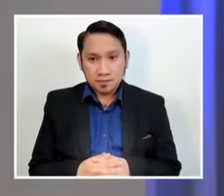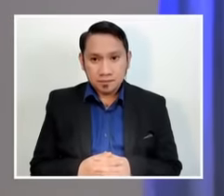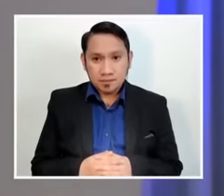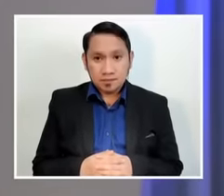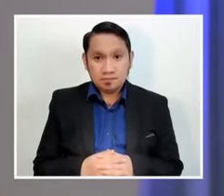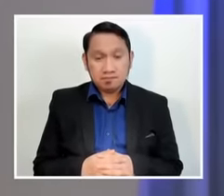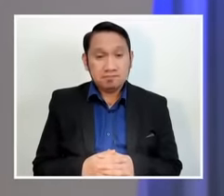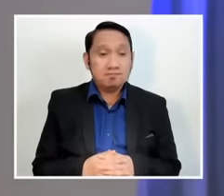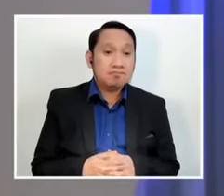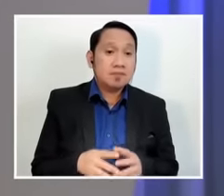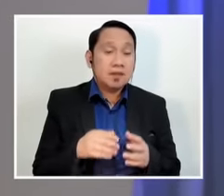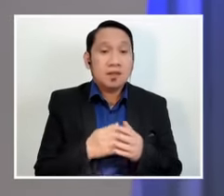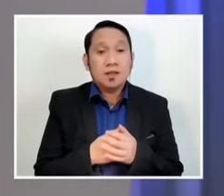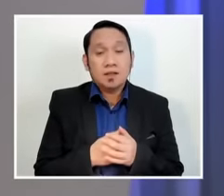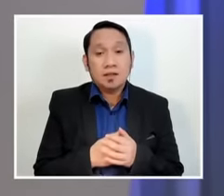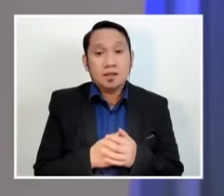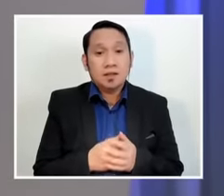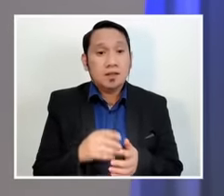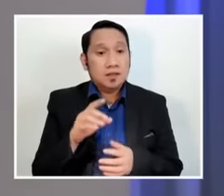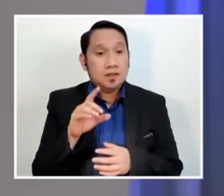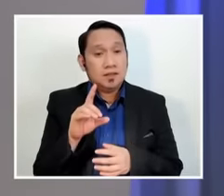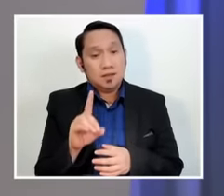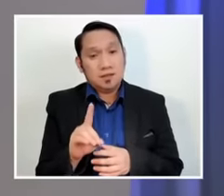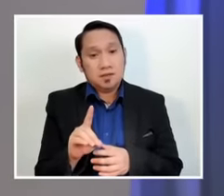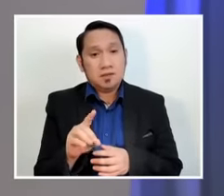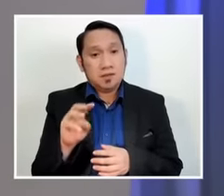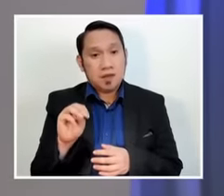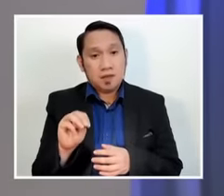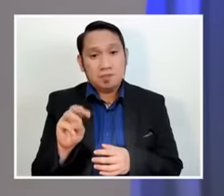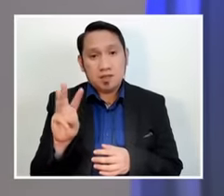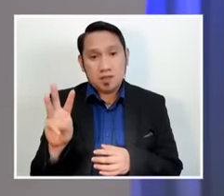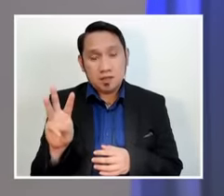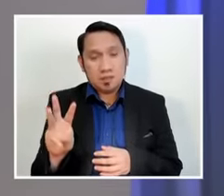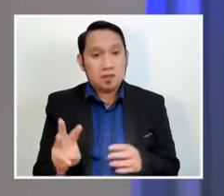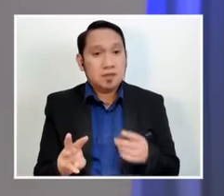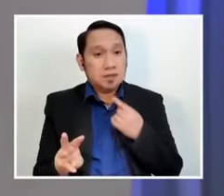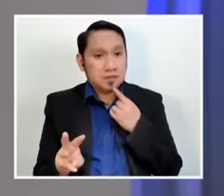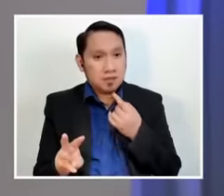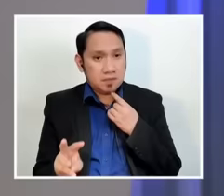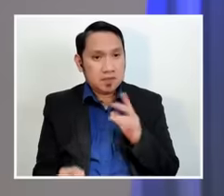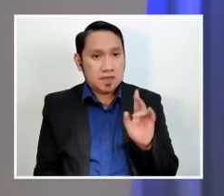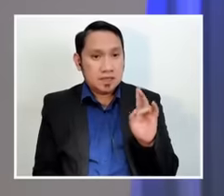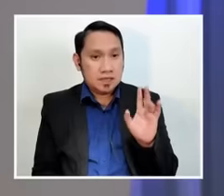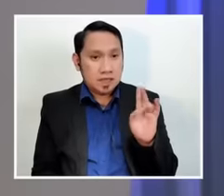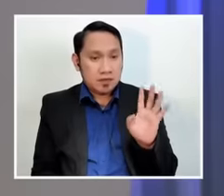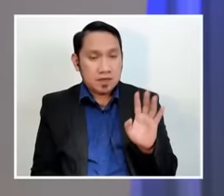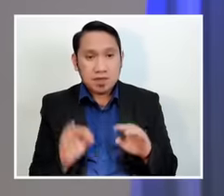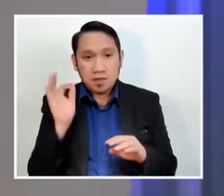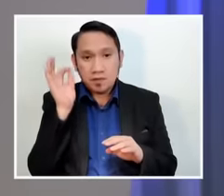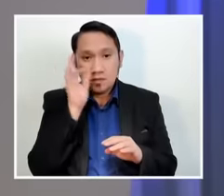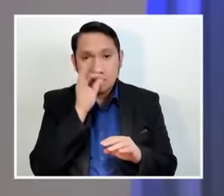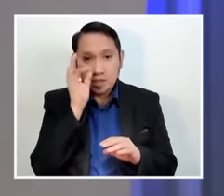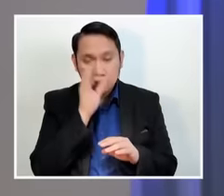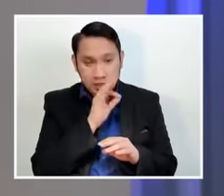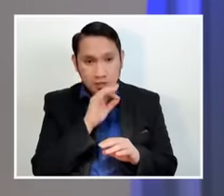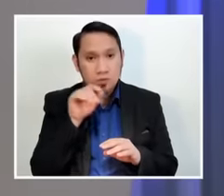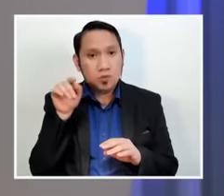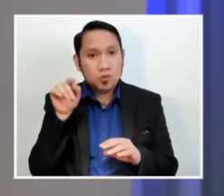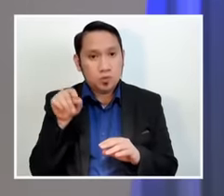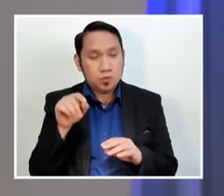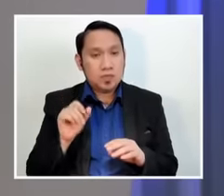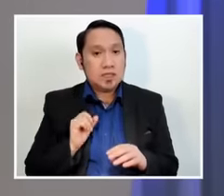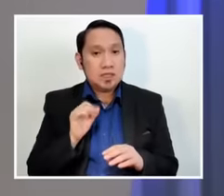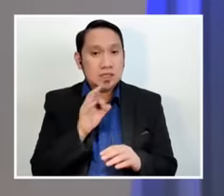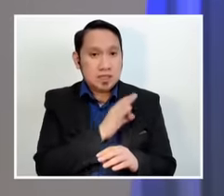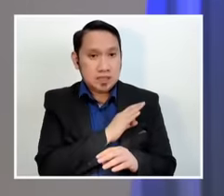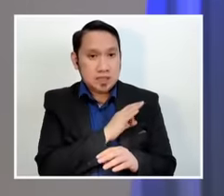Kinumpirma ng Department of Migrant Workers na 17 Pinoy seafarers ang nakalista bilang crew members ng